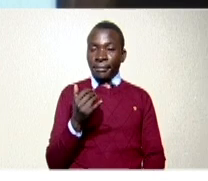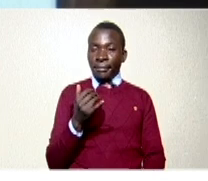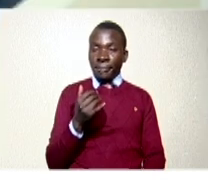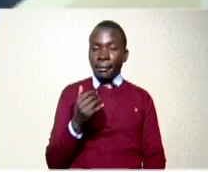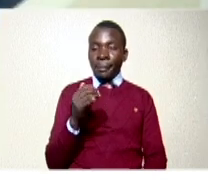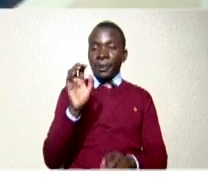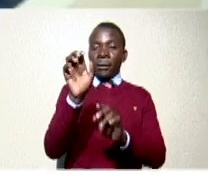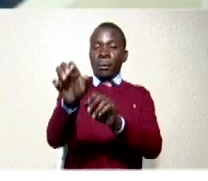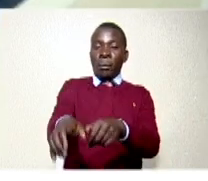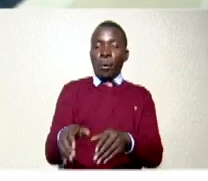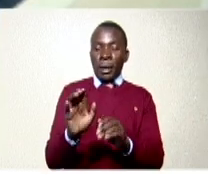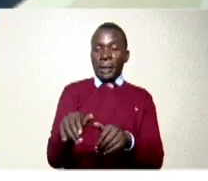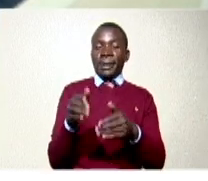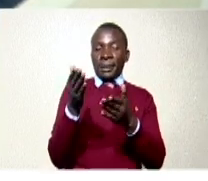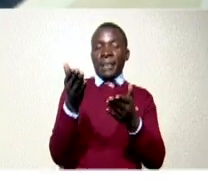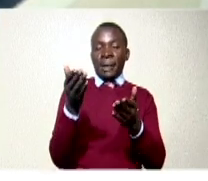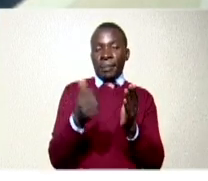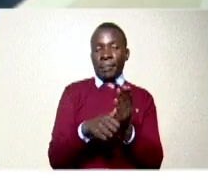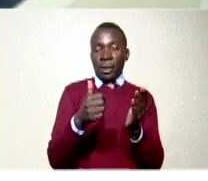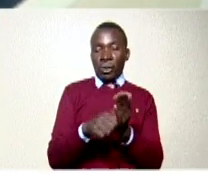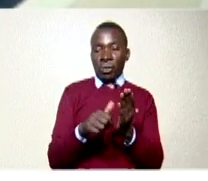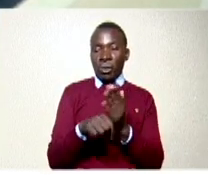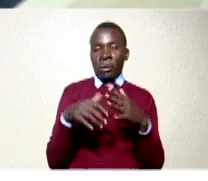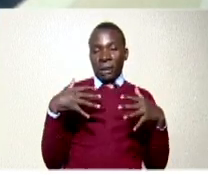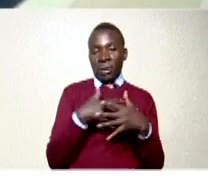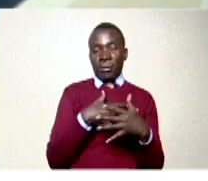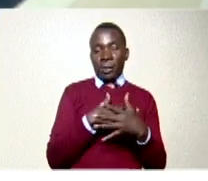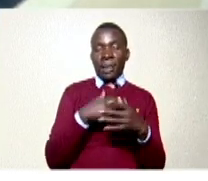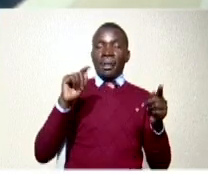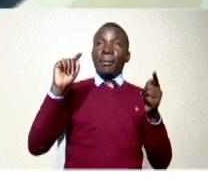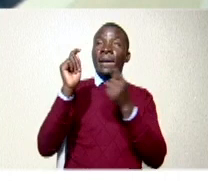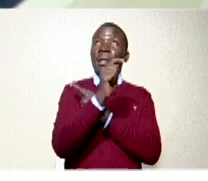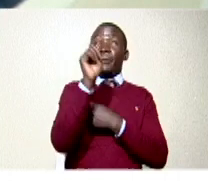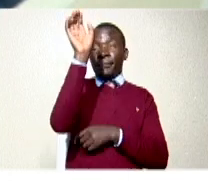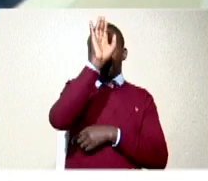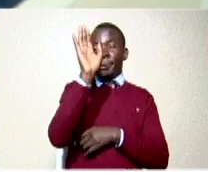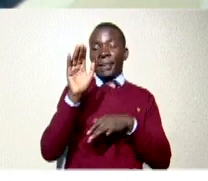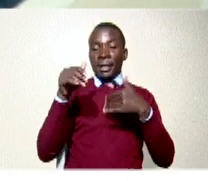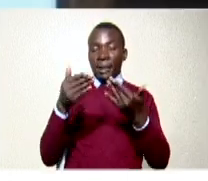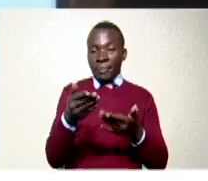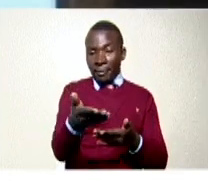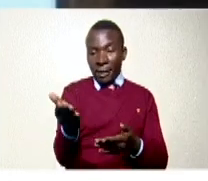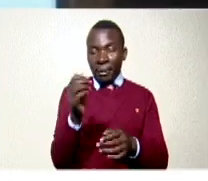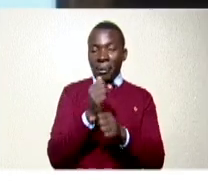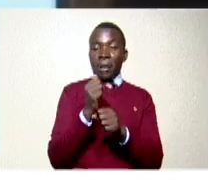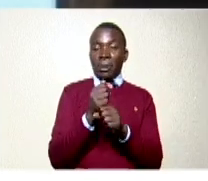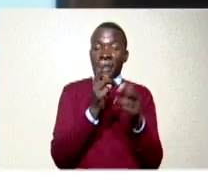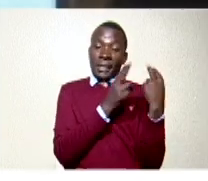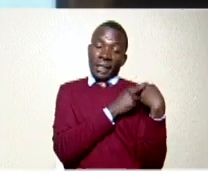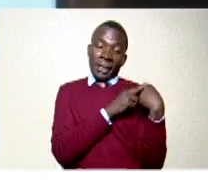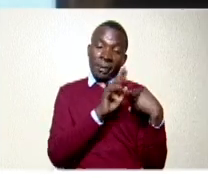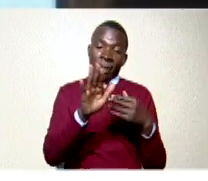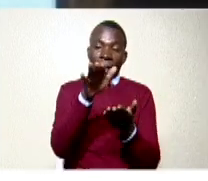wenda nko mu buhinzi haracyari ibibazo biterwa wenda n'imihindagurikire y'ikirere. Iyo mwebwe mwakoze inshingano zanyu nk'abanyi